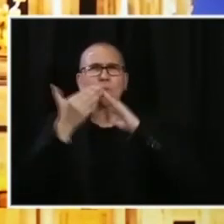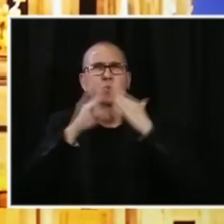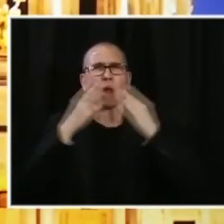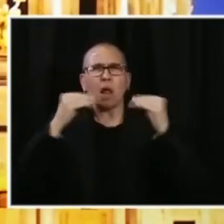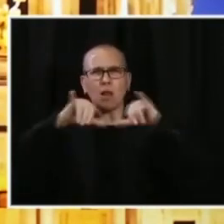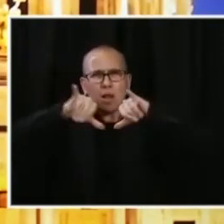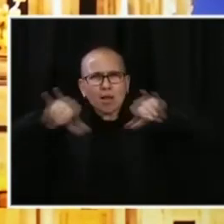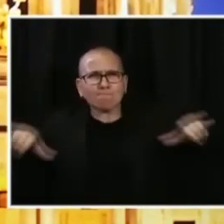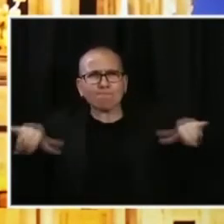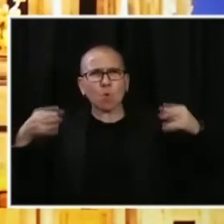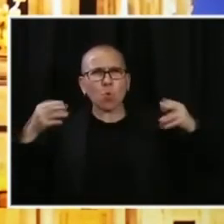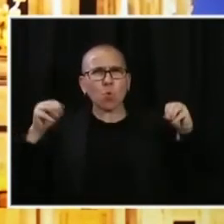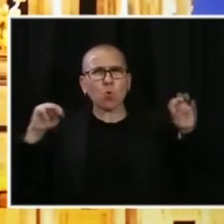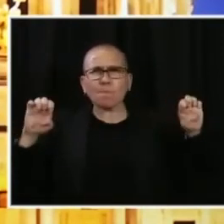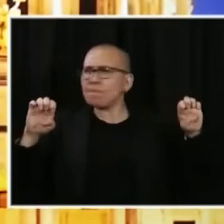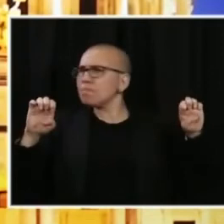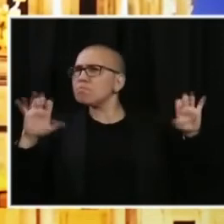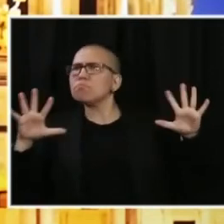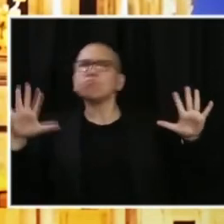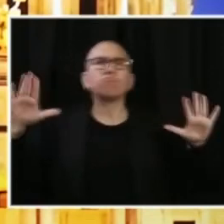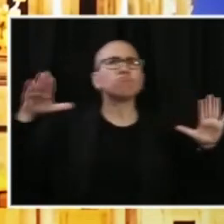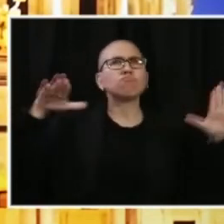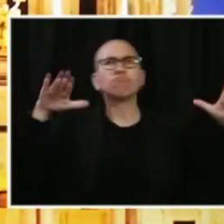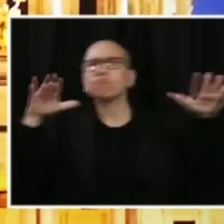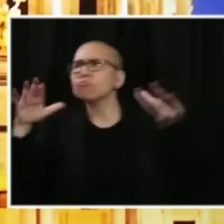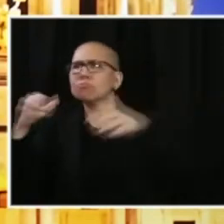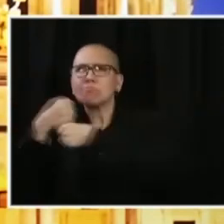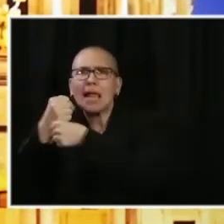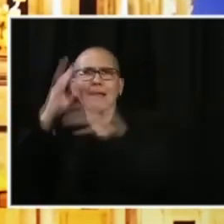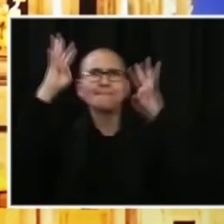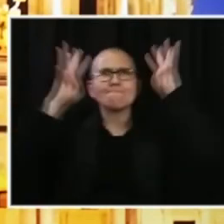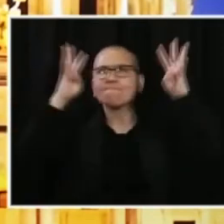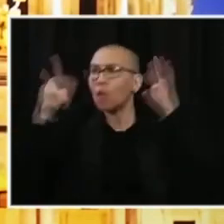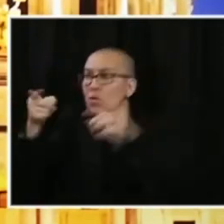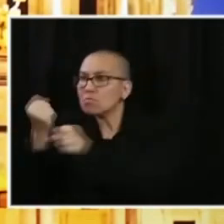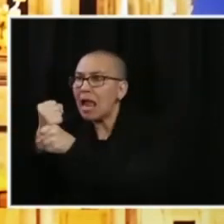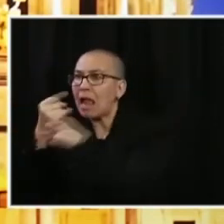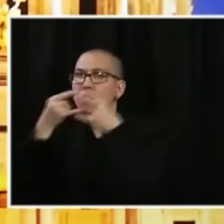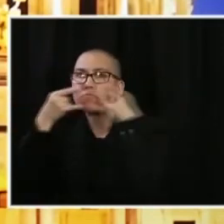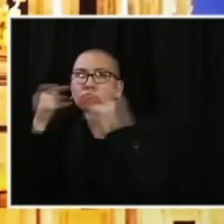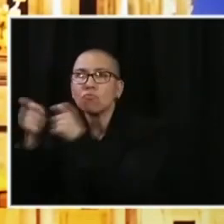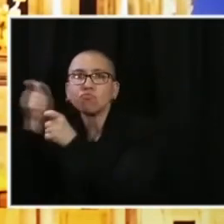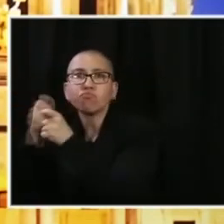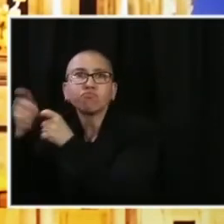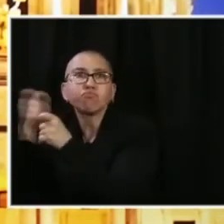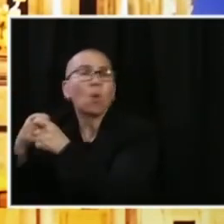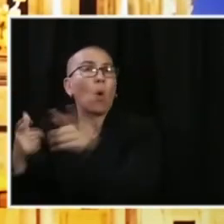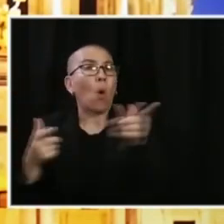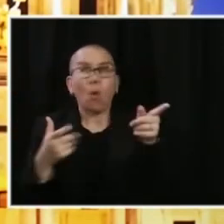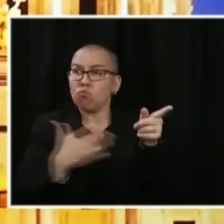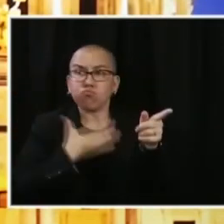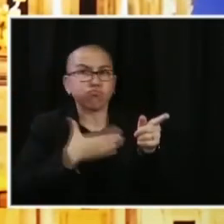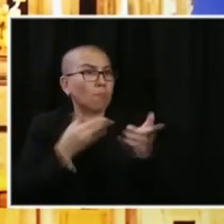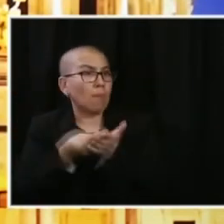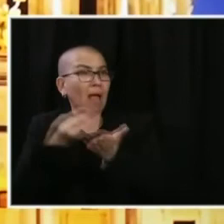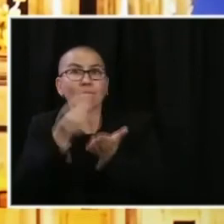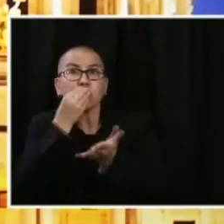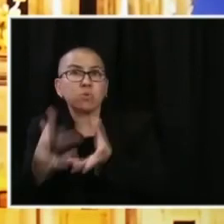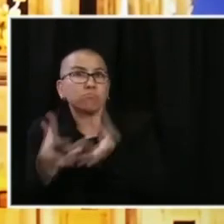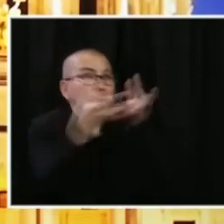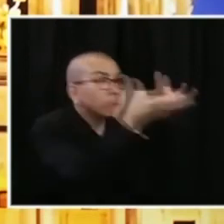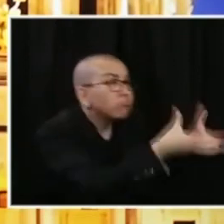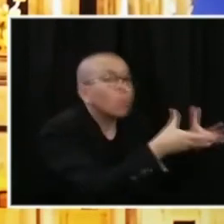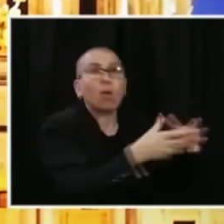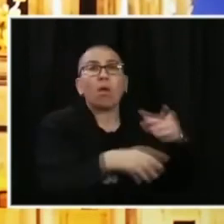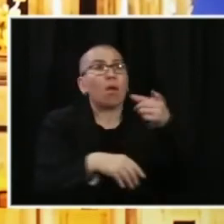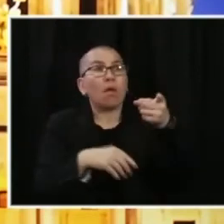sẽ mình nhổ rồi thế chẳng nên là một bá cho hồ lúa sẽ nó xử lý sợ cho tàu một khẩn châu